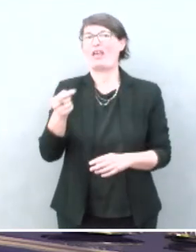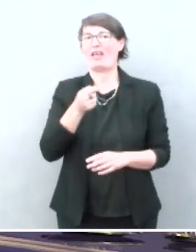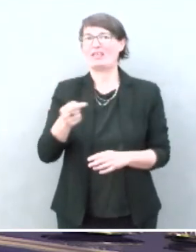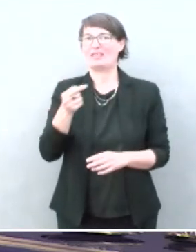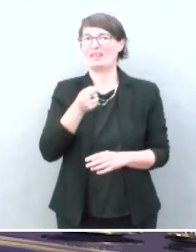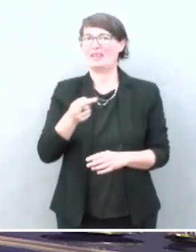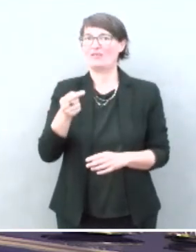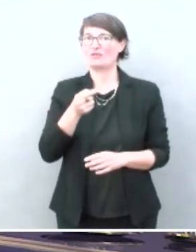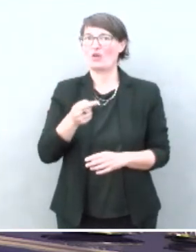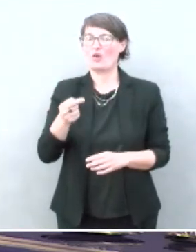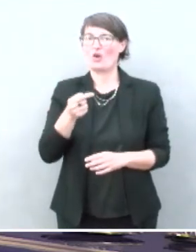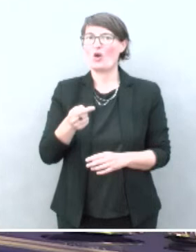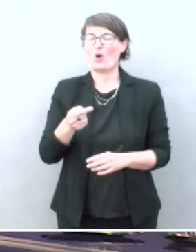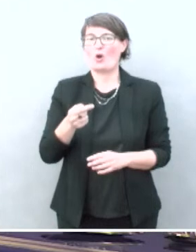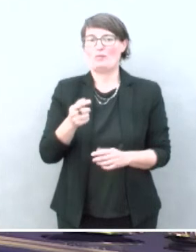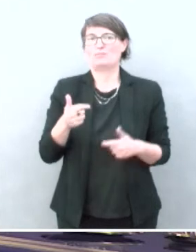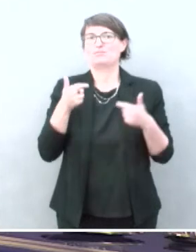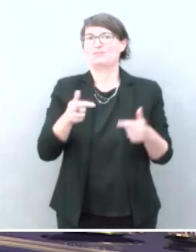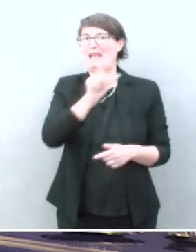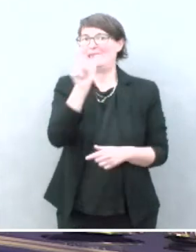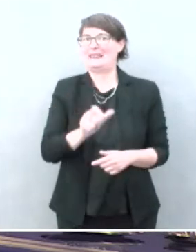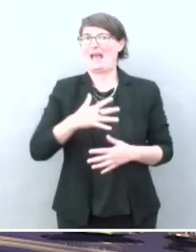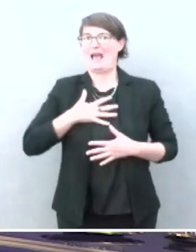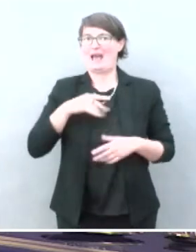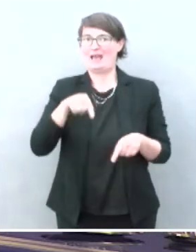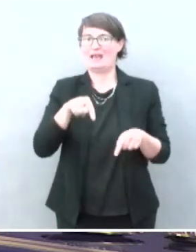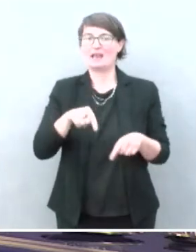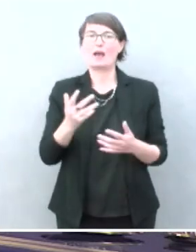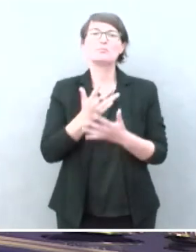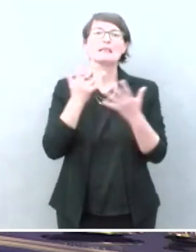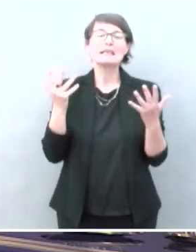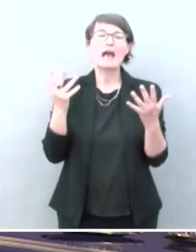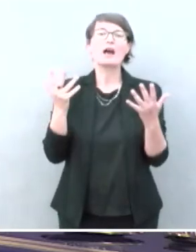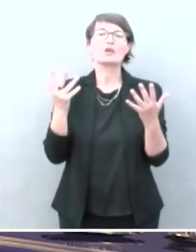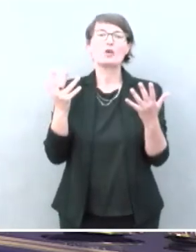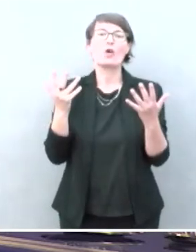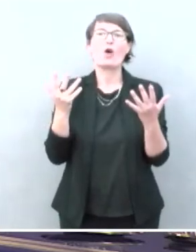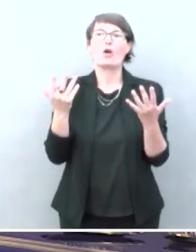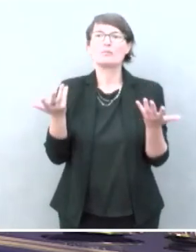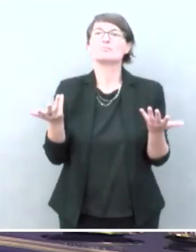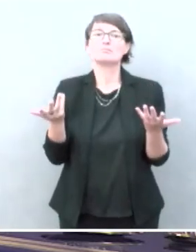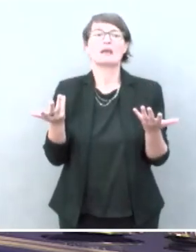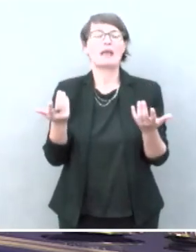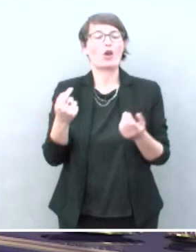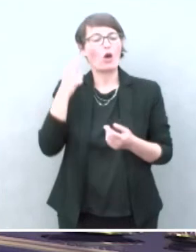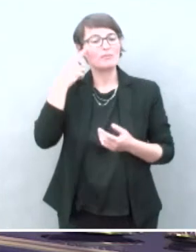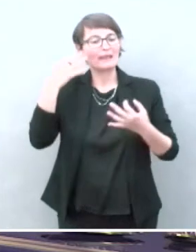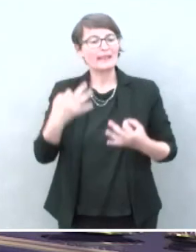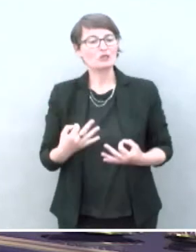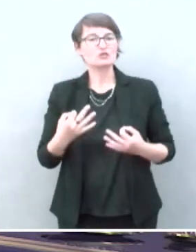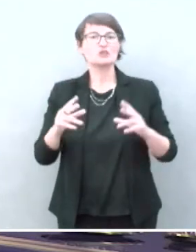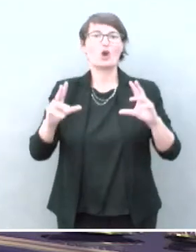talvolta per il nostro paese. È chiaro che una concertazione della postura, non soltanto a